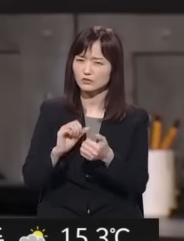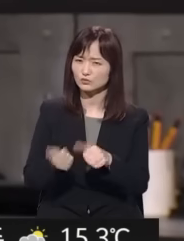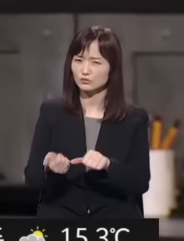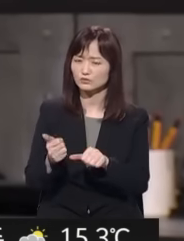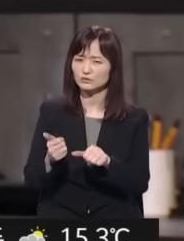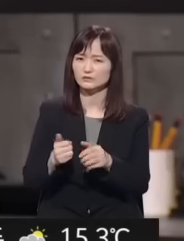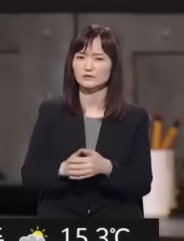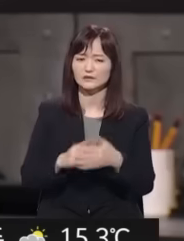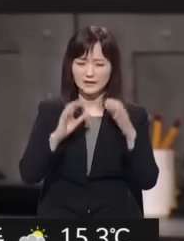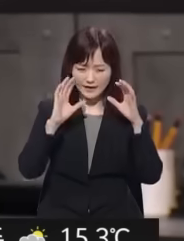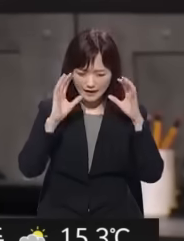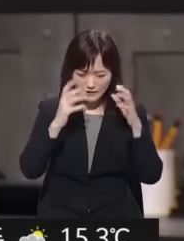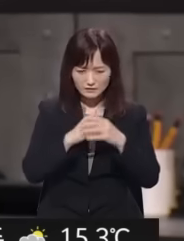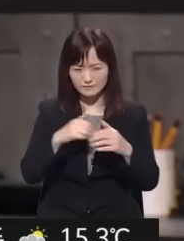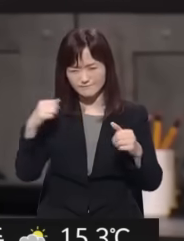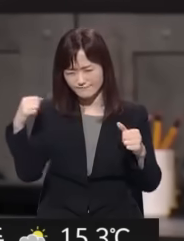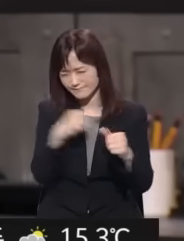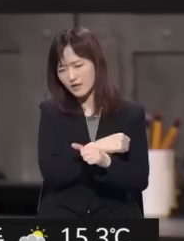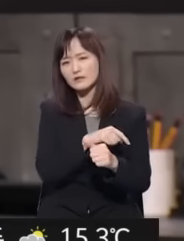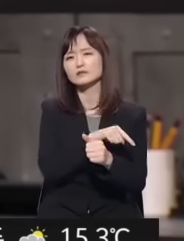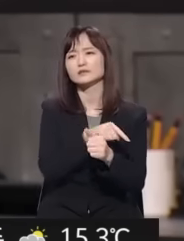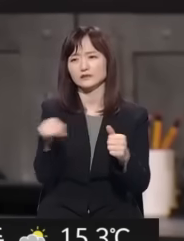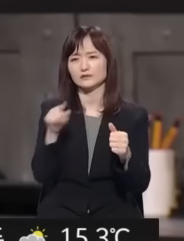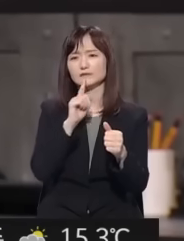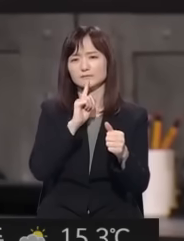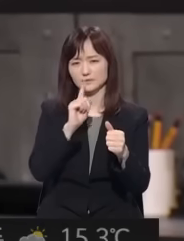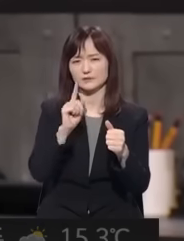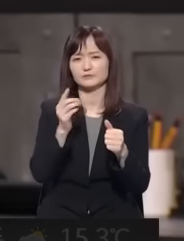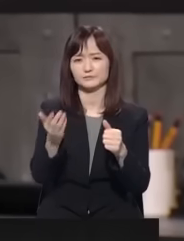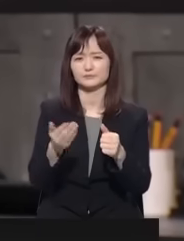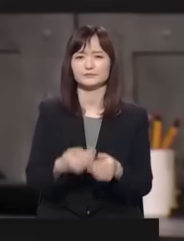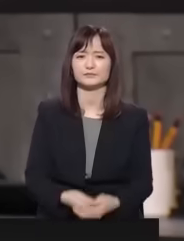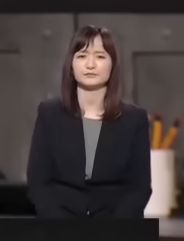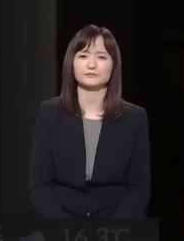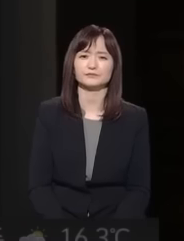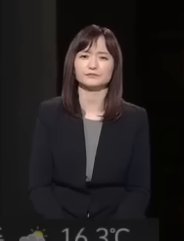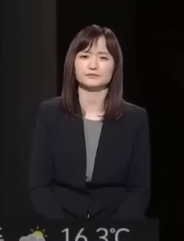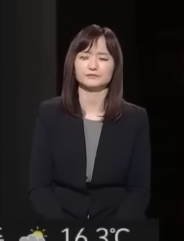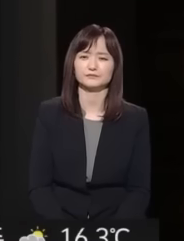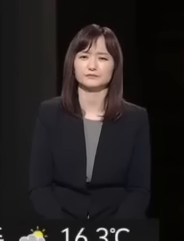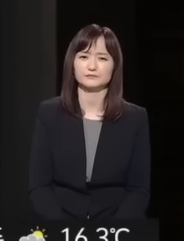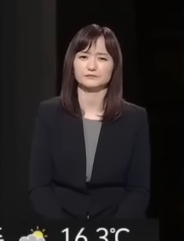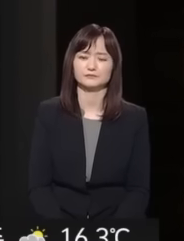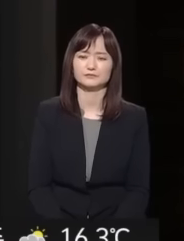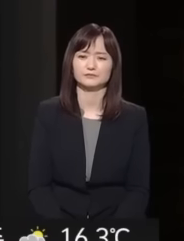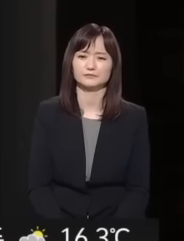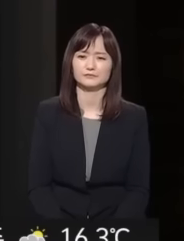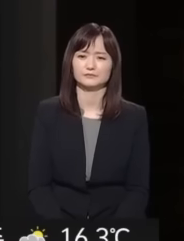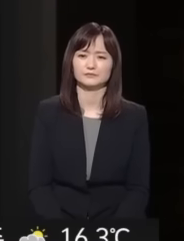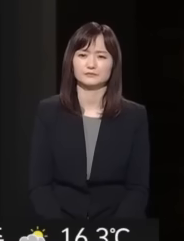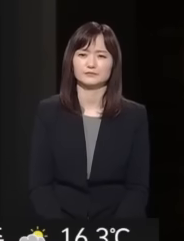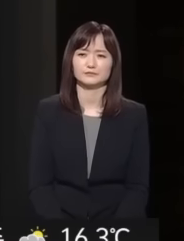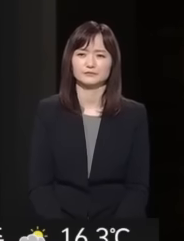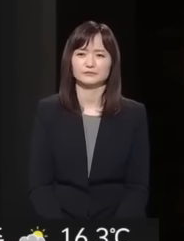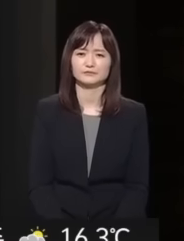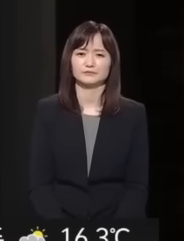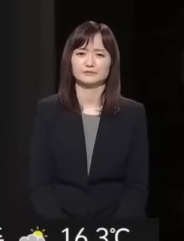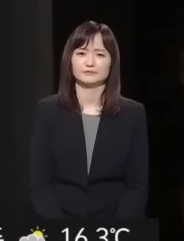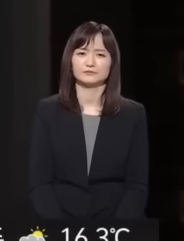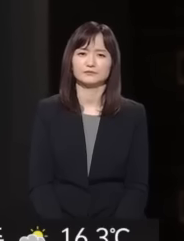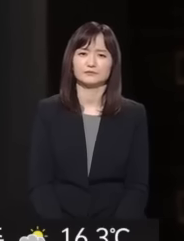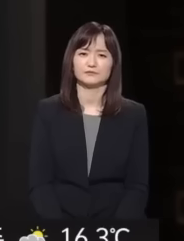명백하게 아동에 대한 학대고 살인이라고 말씀드리겠습니다 예 일단 제가